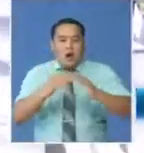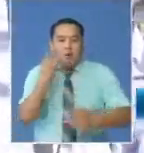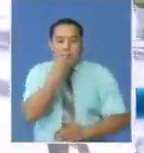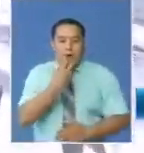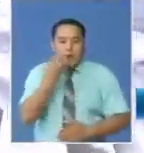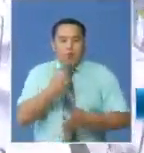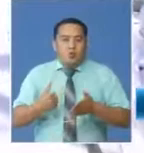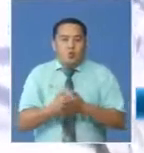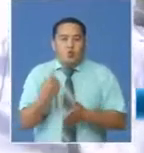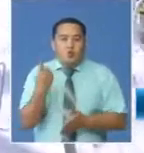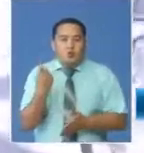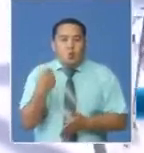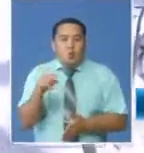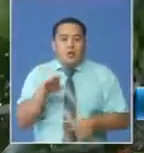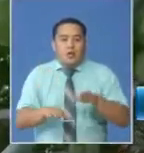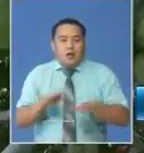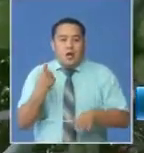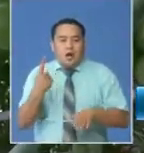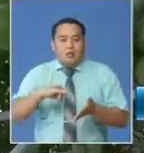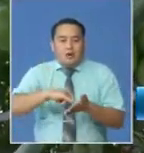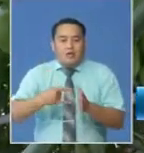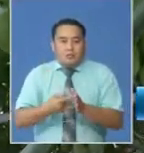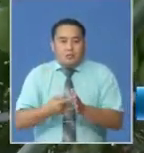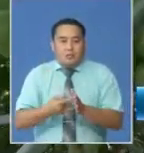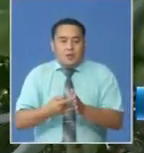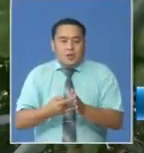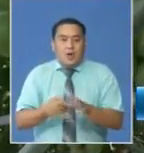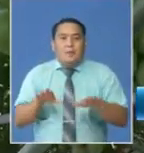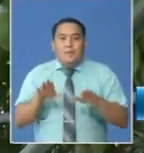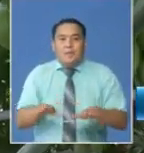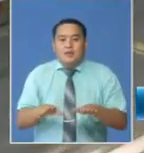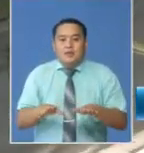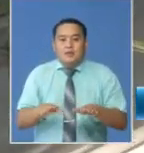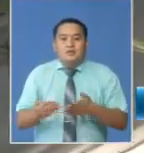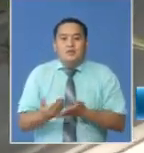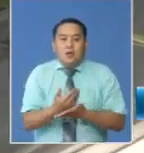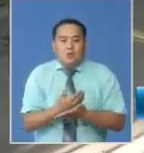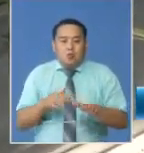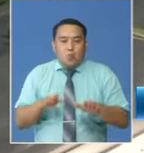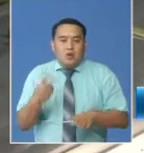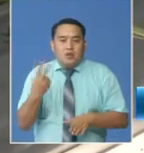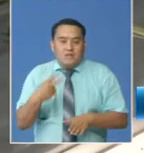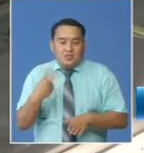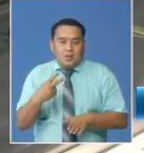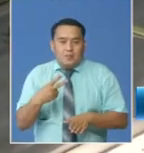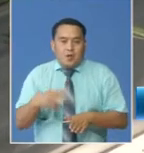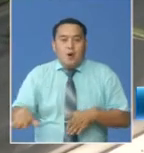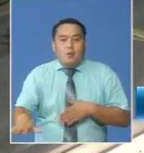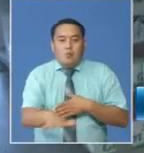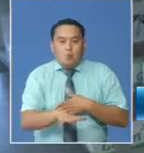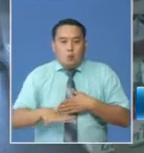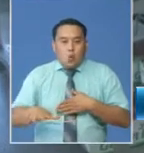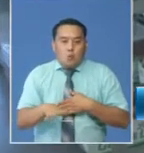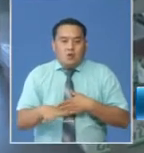уже довели до 100 килограмм с одного квадратного метра. Местные аграрии пока собирают не выше 20. Площади теплиц